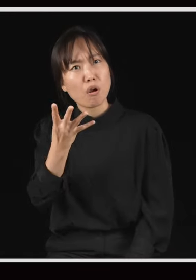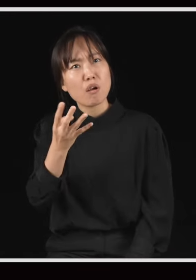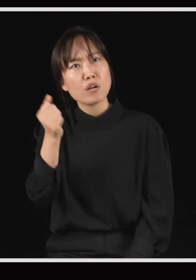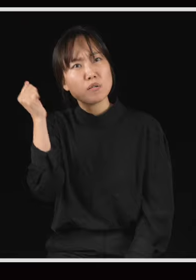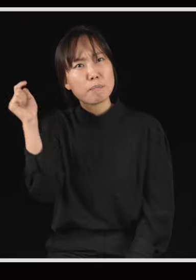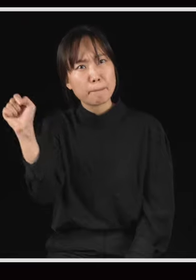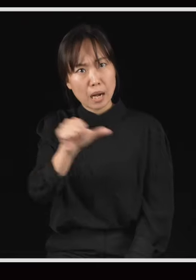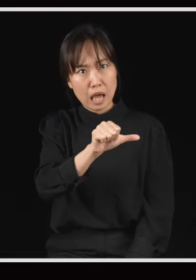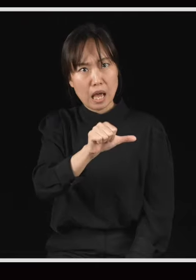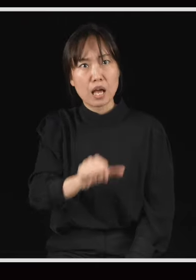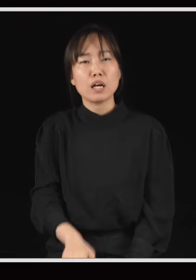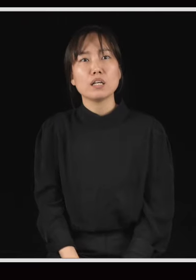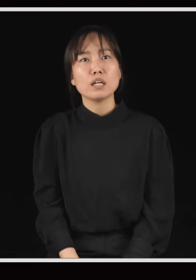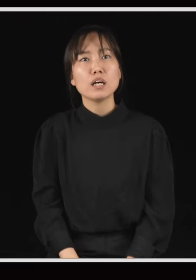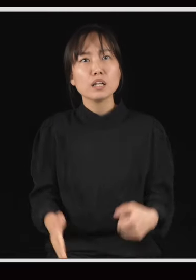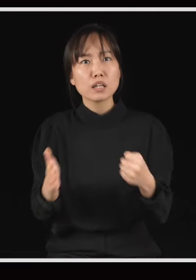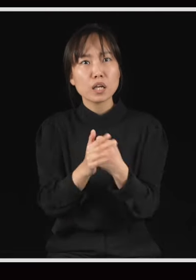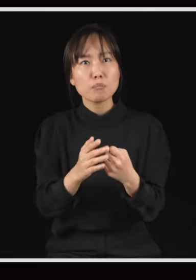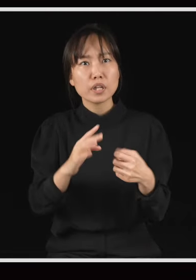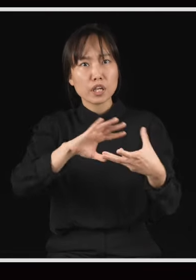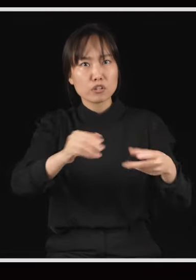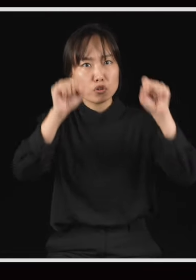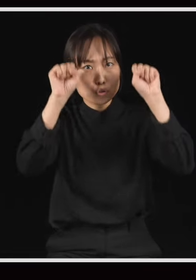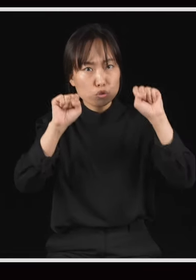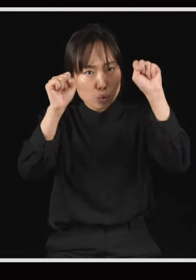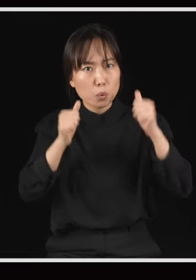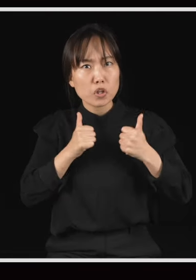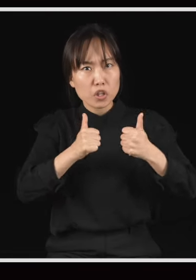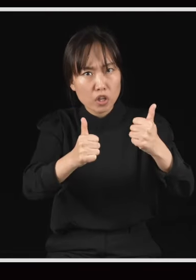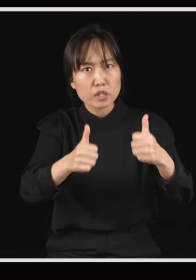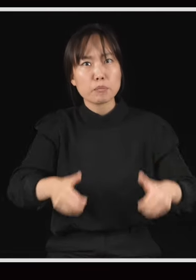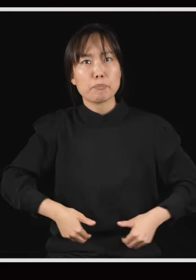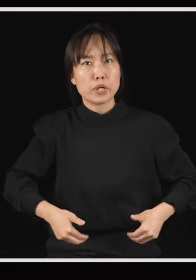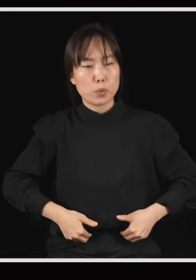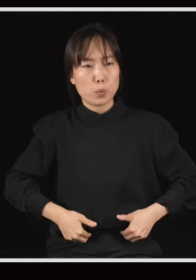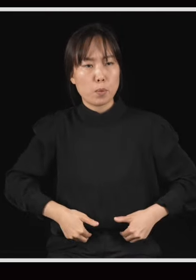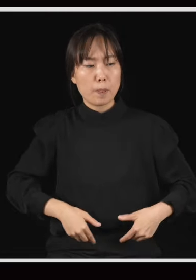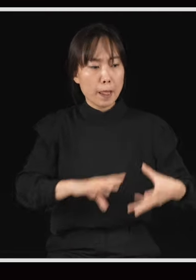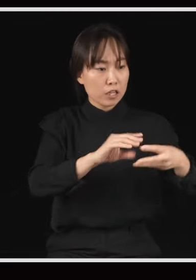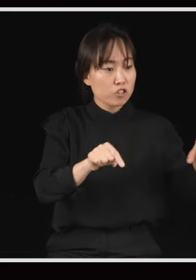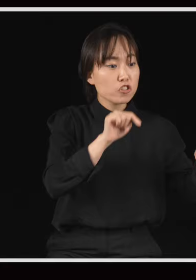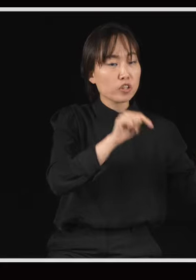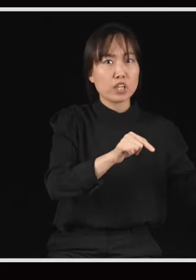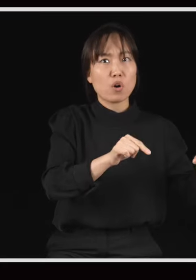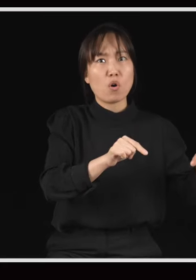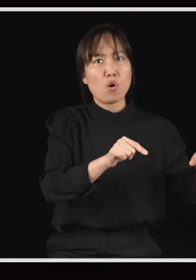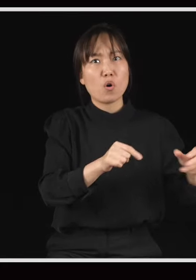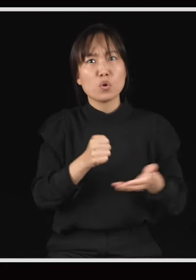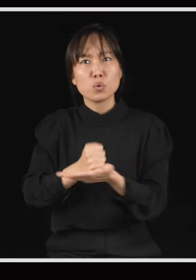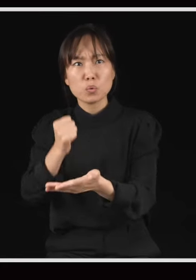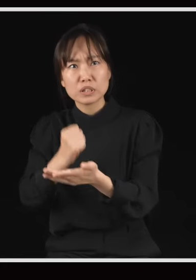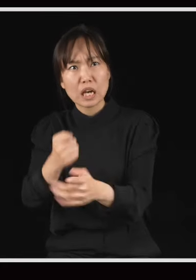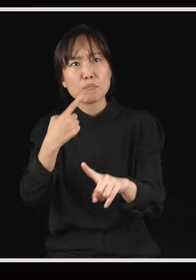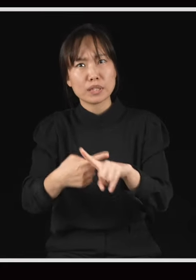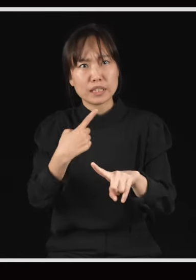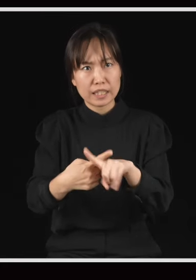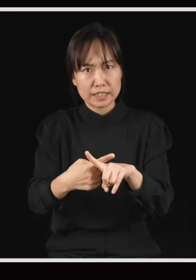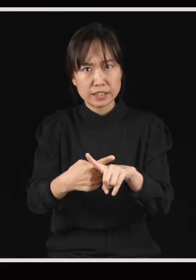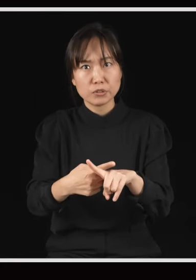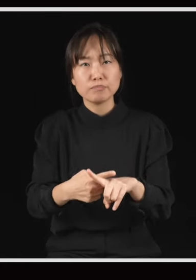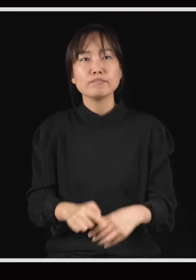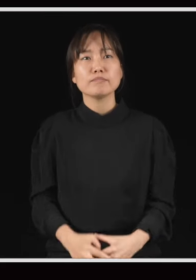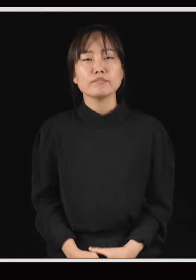자산은 충분한 여력을 만들어 놓으시는 게 좋아요. 그러니까 이거는 마치 어떤 통장, 당장 꺼내 쓸 수 있는 그런 통장 같은